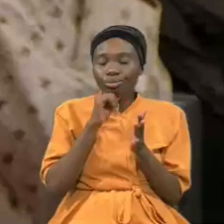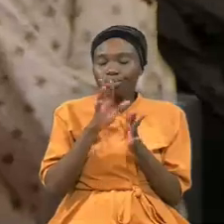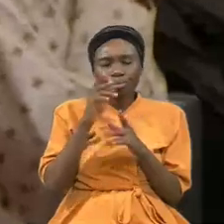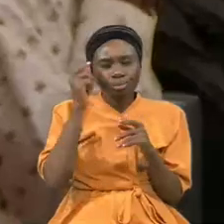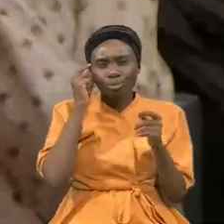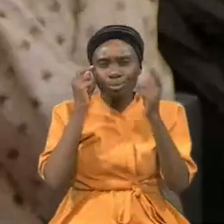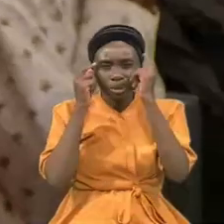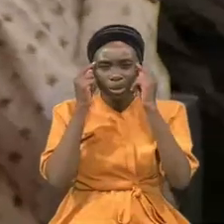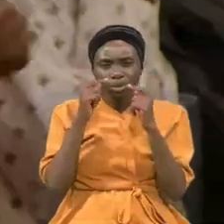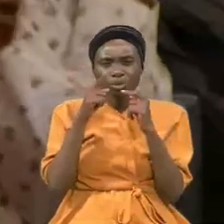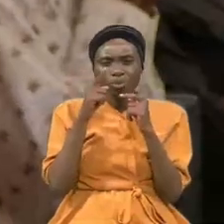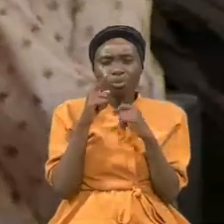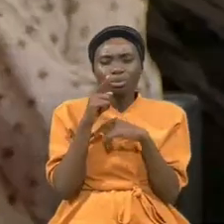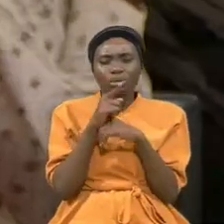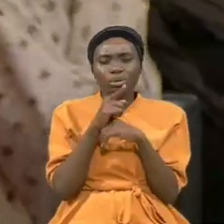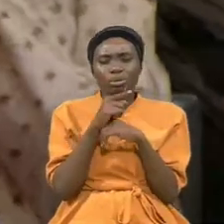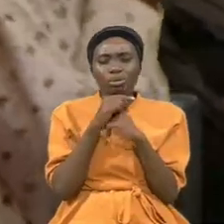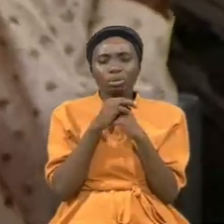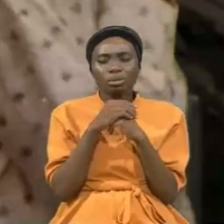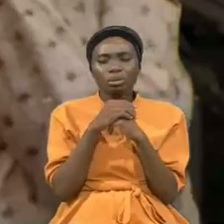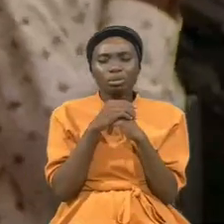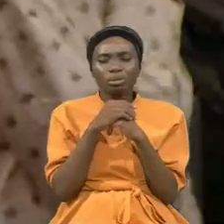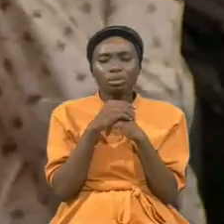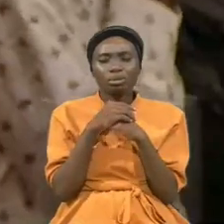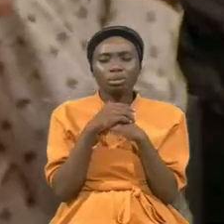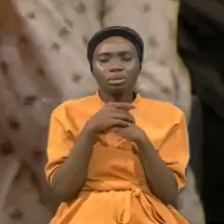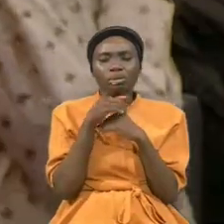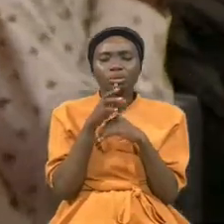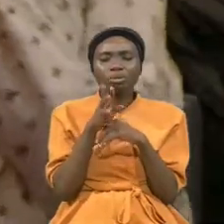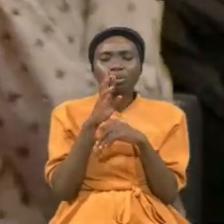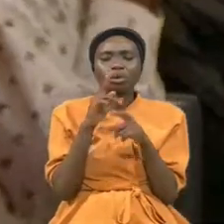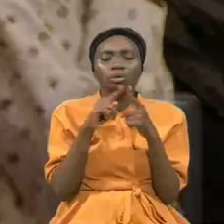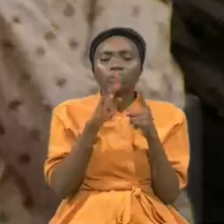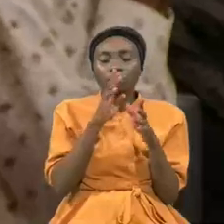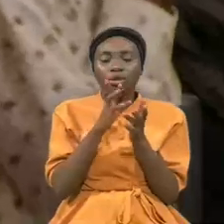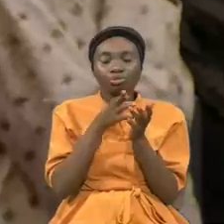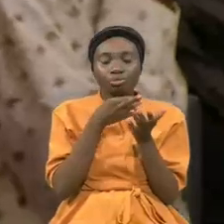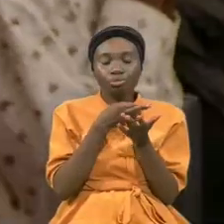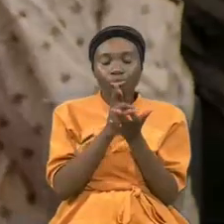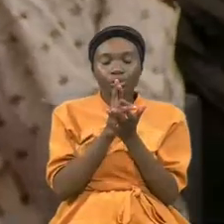n'est pas votre souci. Votre concentration, c'est d'être juste,